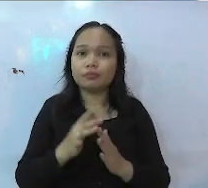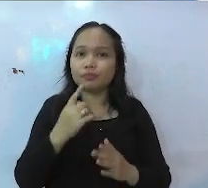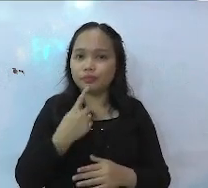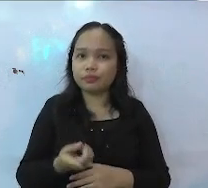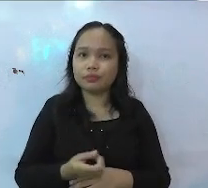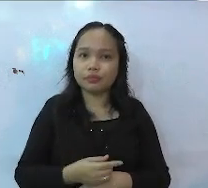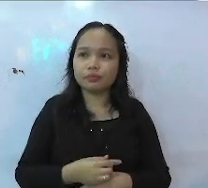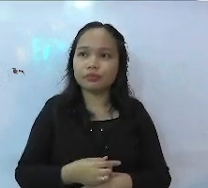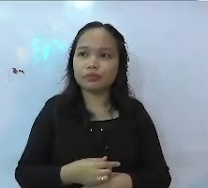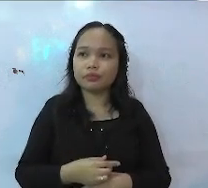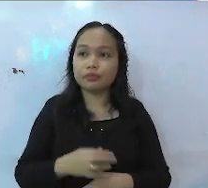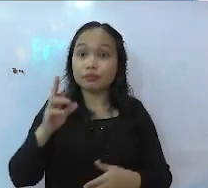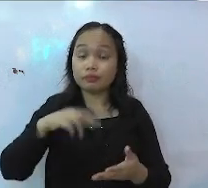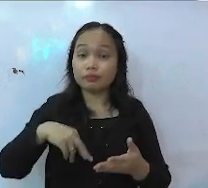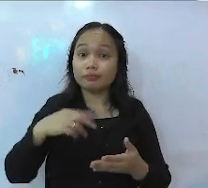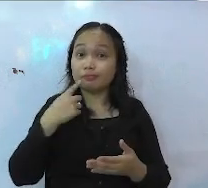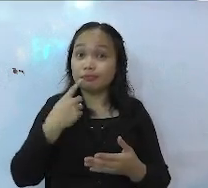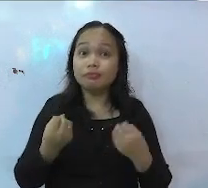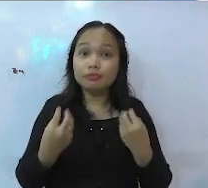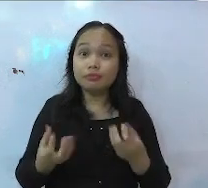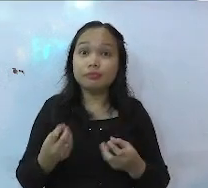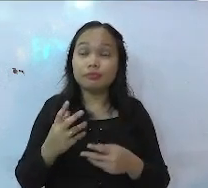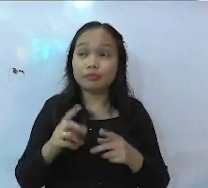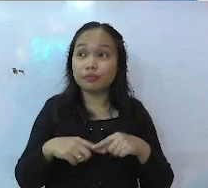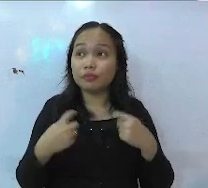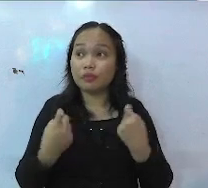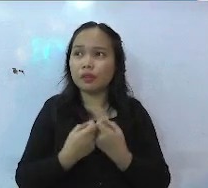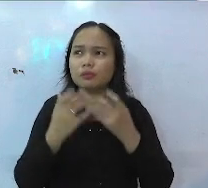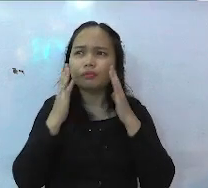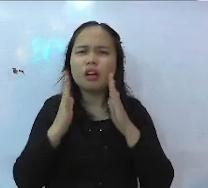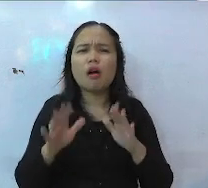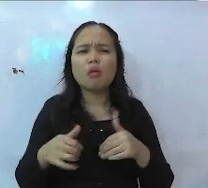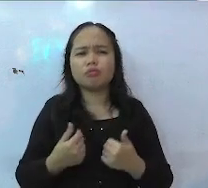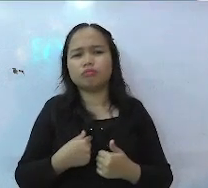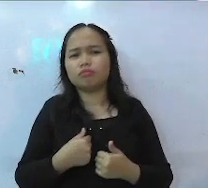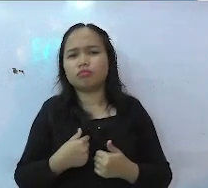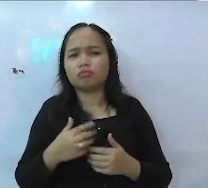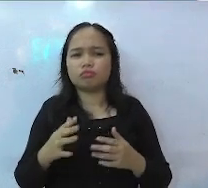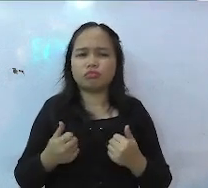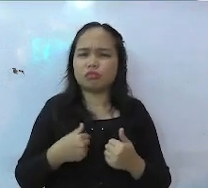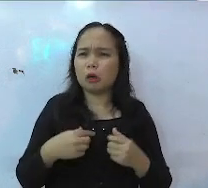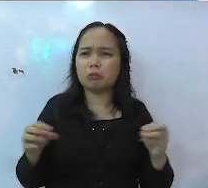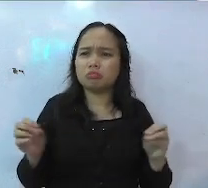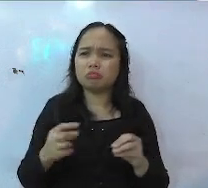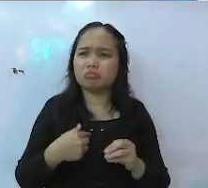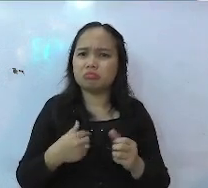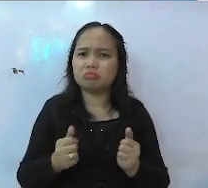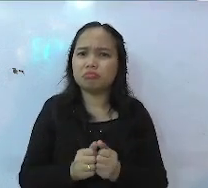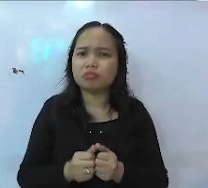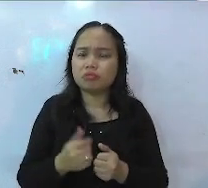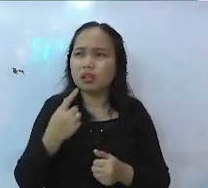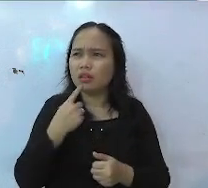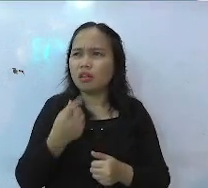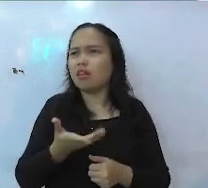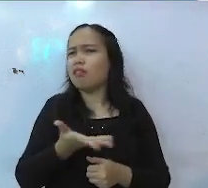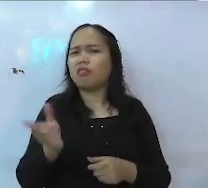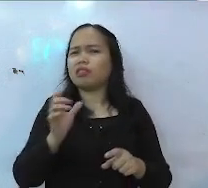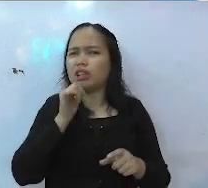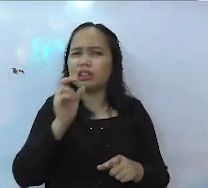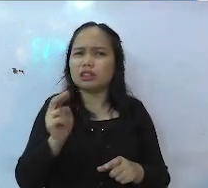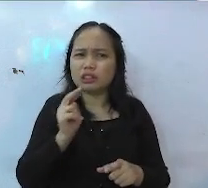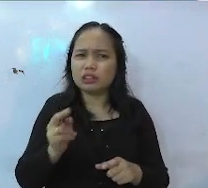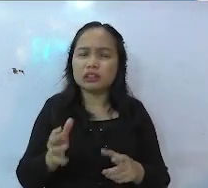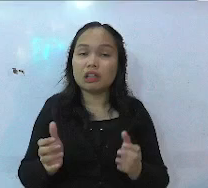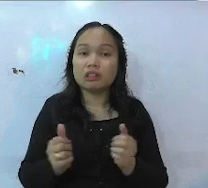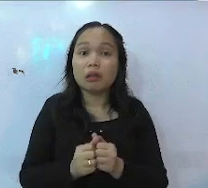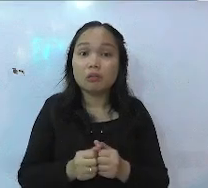katagan lumalabas sa bibig ng maraming team Focus Paano ako Eh wala nga akong kakampi di mo kailangan ng kakampi